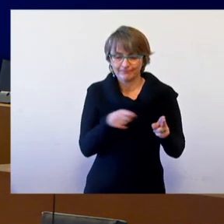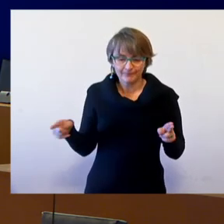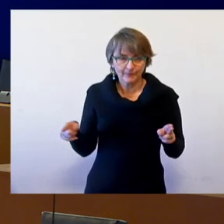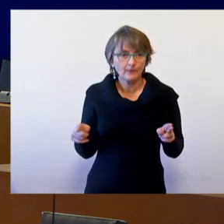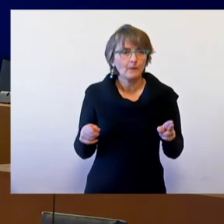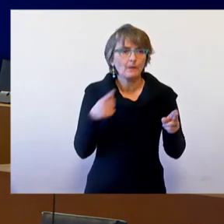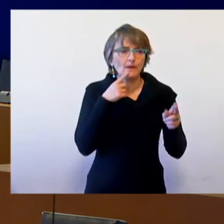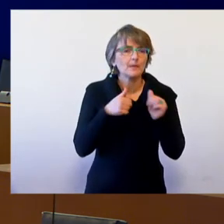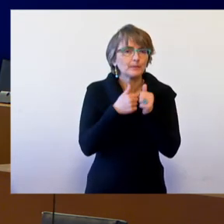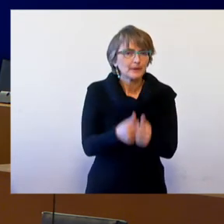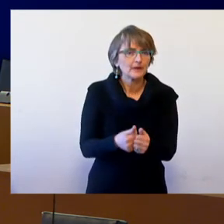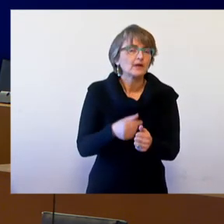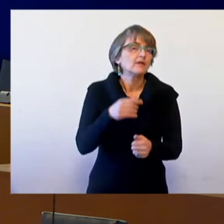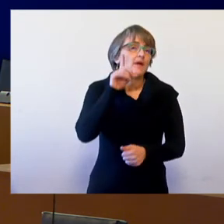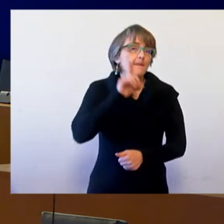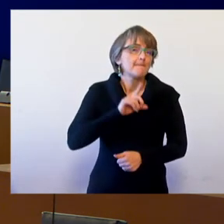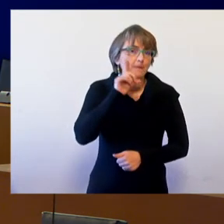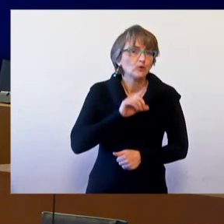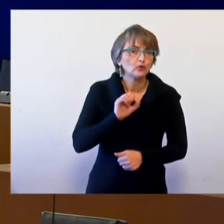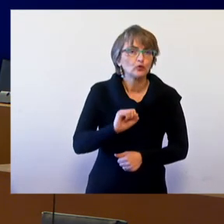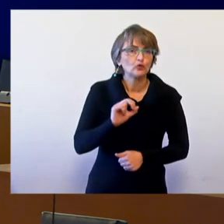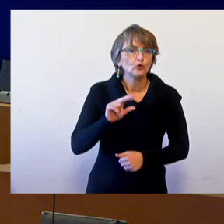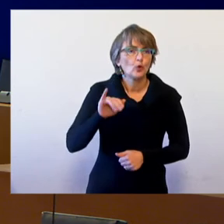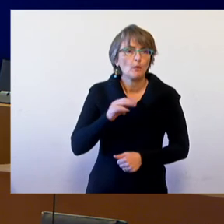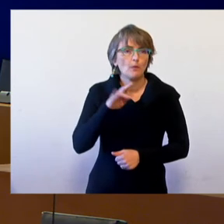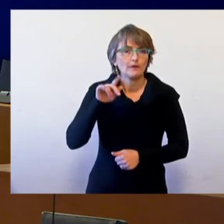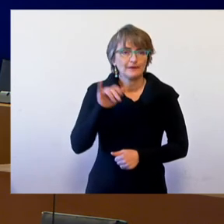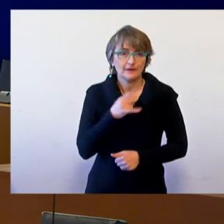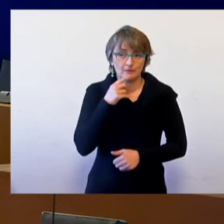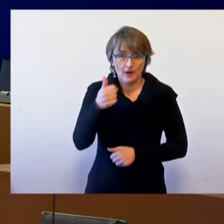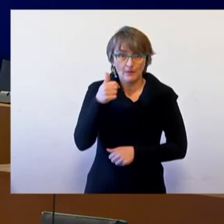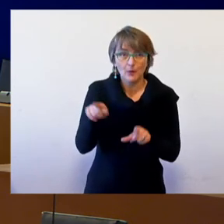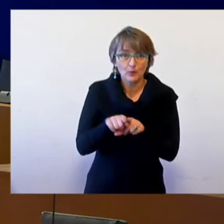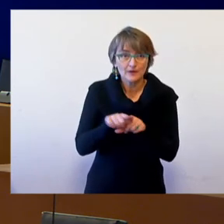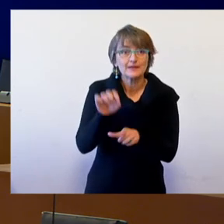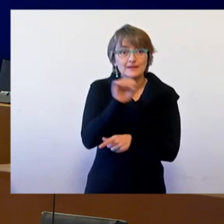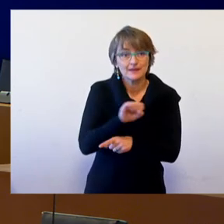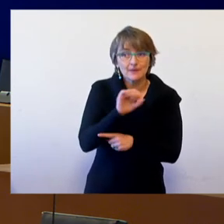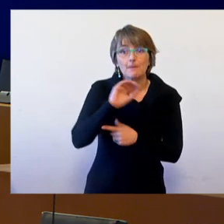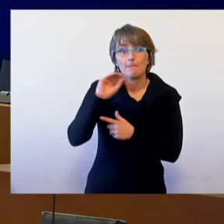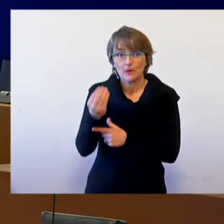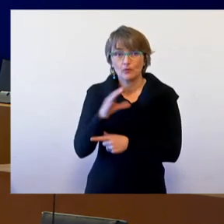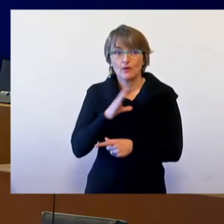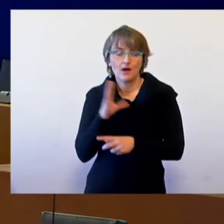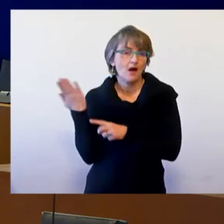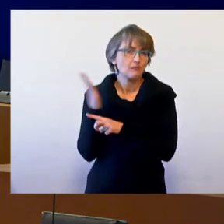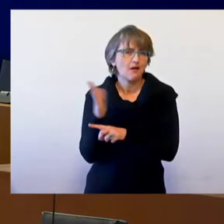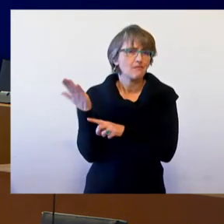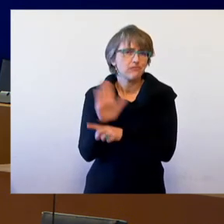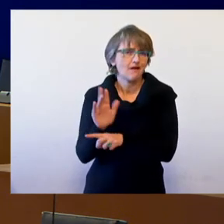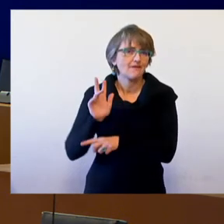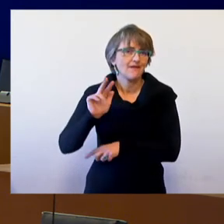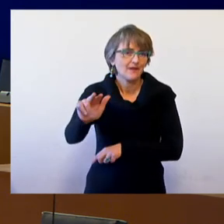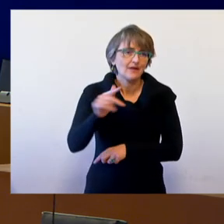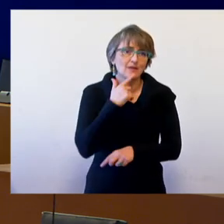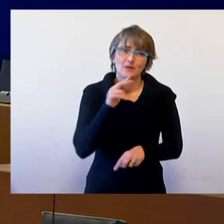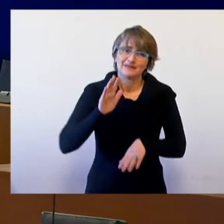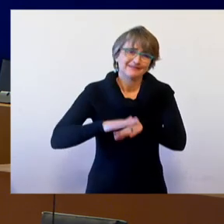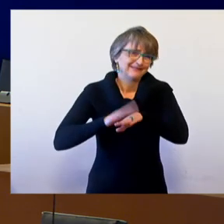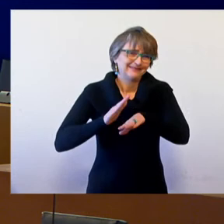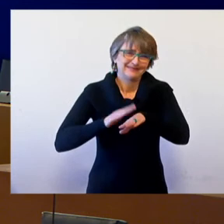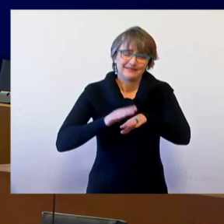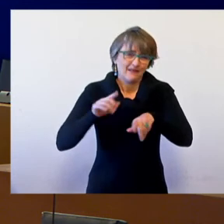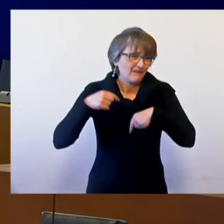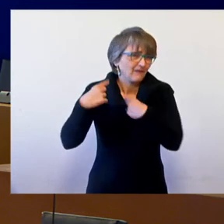Aïda Sunurugli. Elle propose aussi des démonstrations le samedi et le mercredi. Je vous enjoins vraiment à y aller